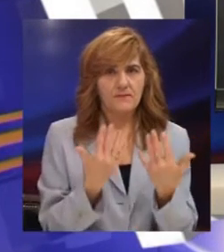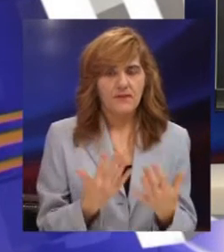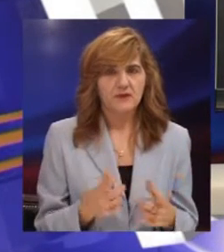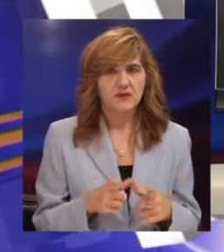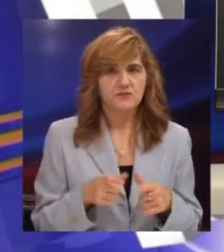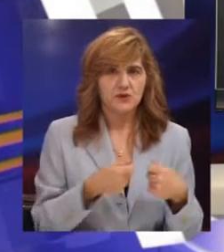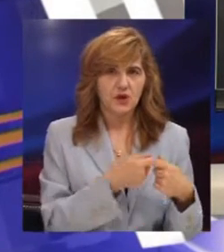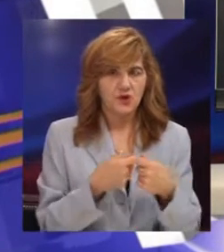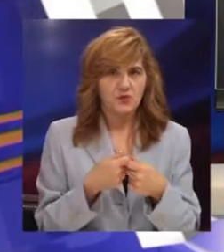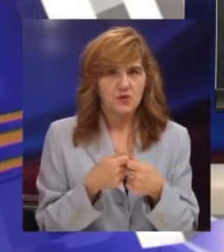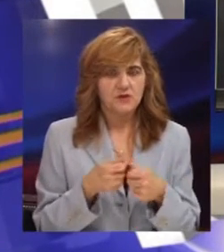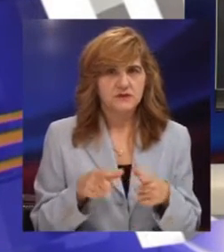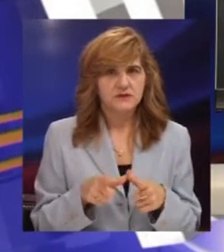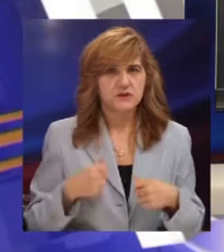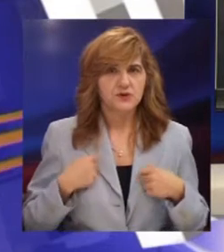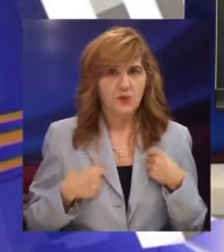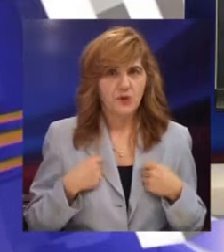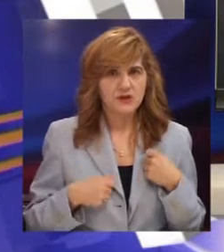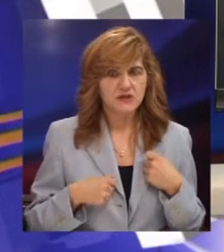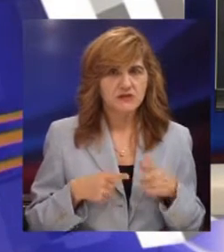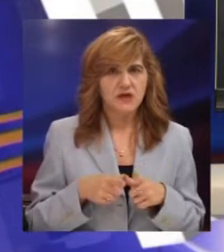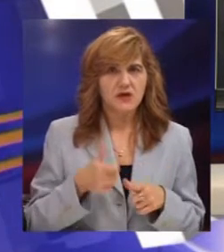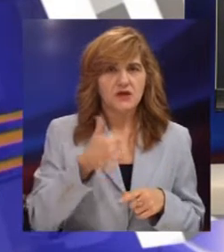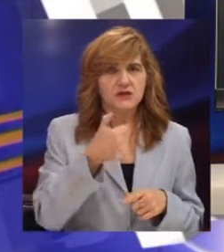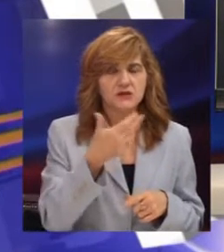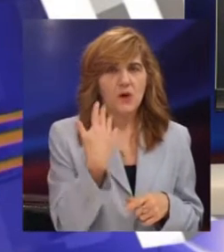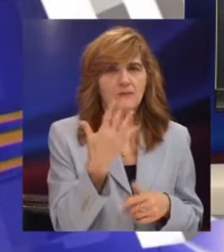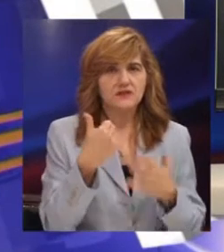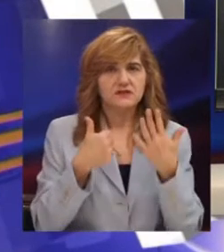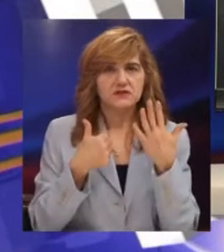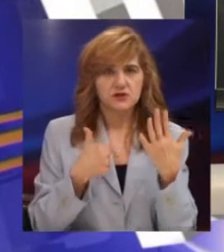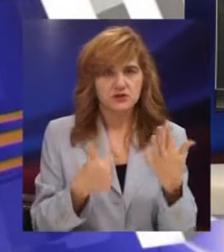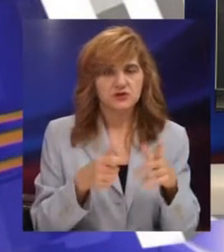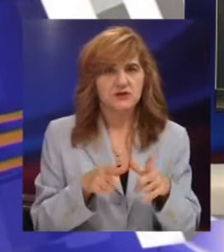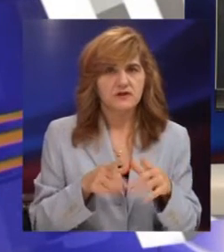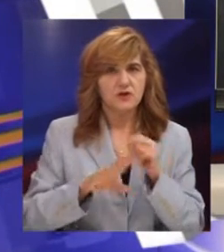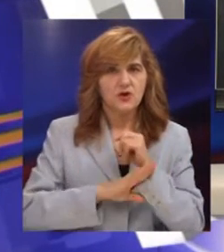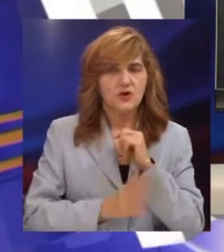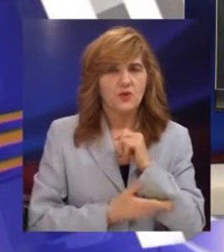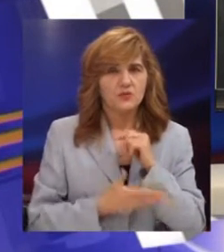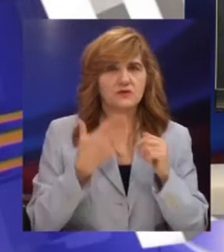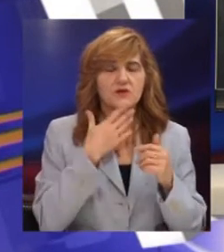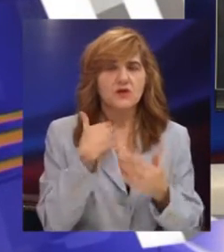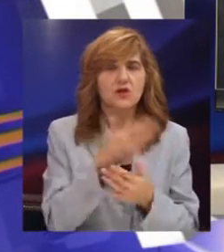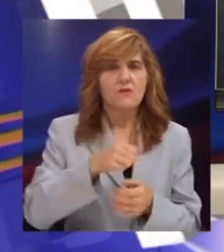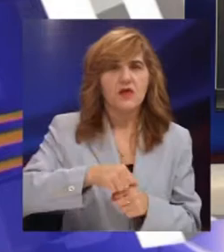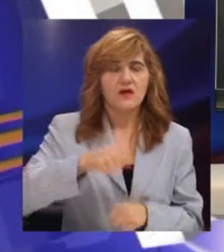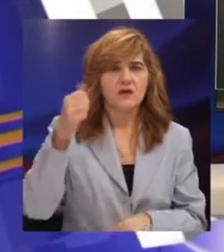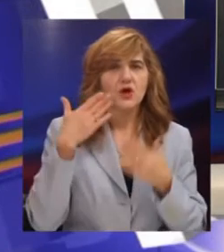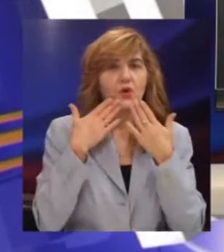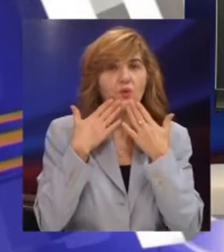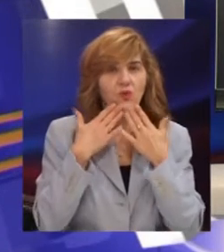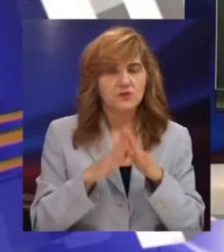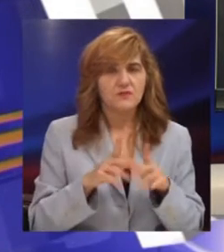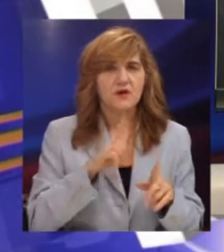matematičarima Subotice u organizaciji Društva matematičara Subotice. 156 učenika osnovnih i srednjih škola dobilo je diplome i pohvale